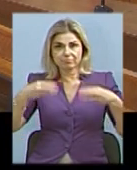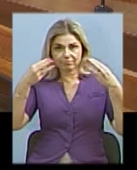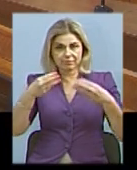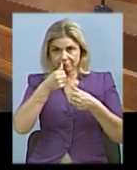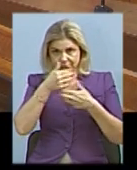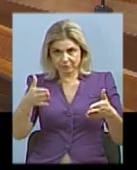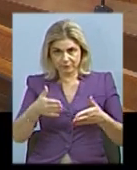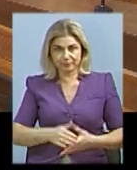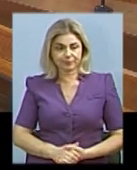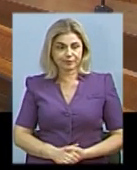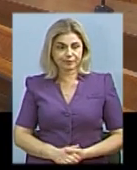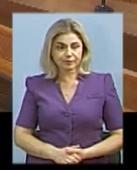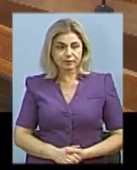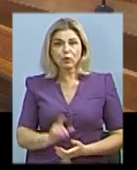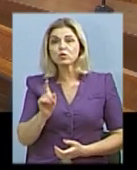нас?